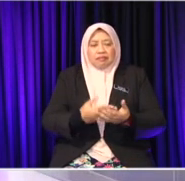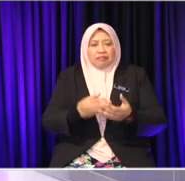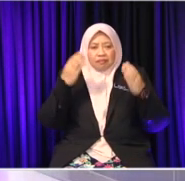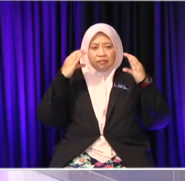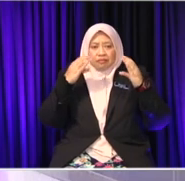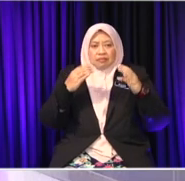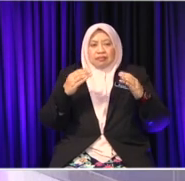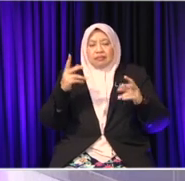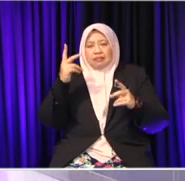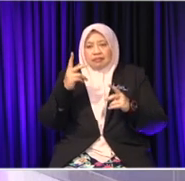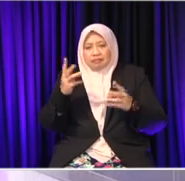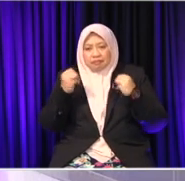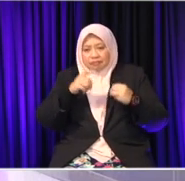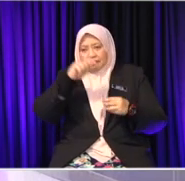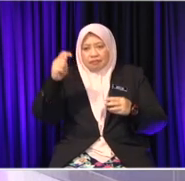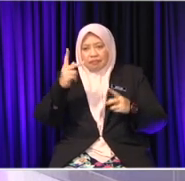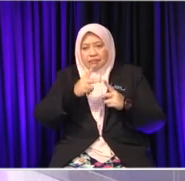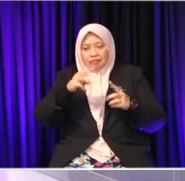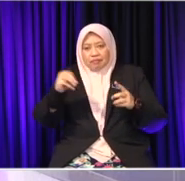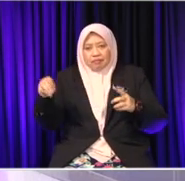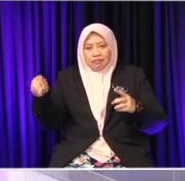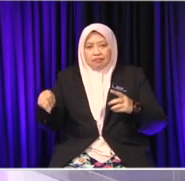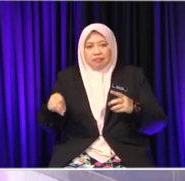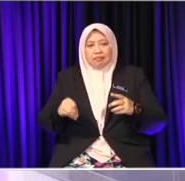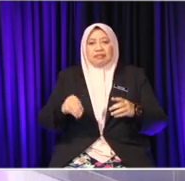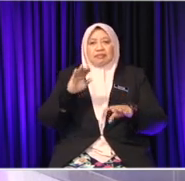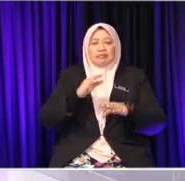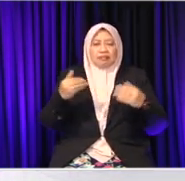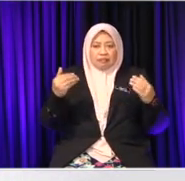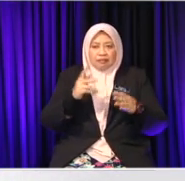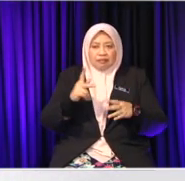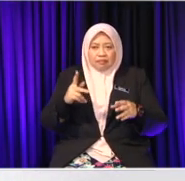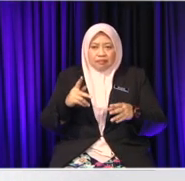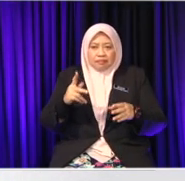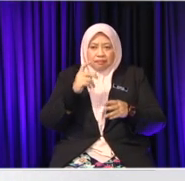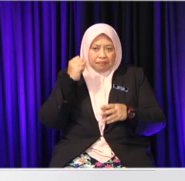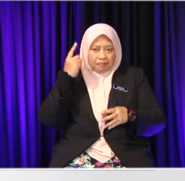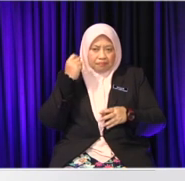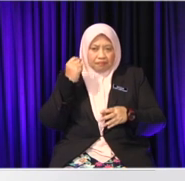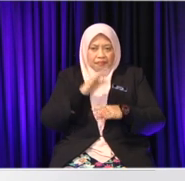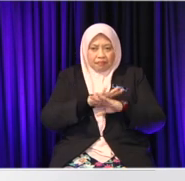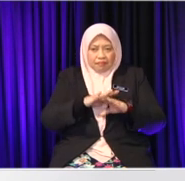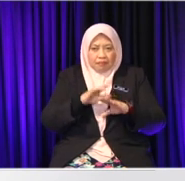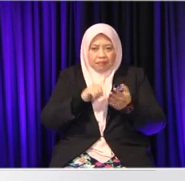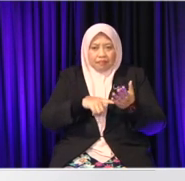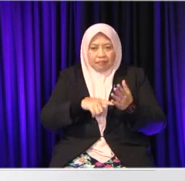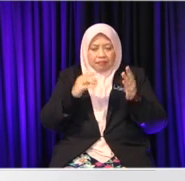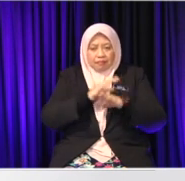kepada dalam saya semua paham apa yang saya gunakan tadi bagi paham ataupun